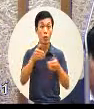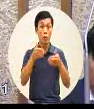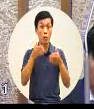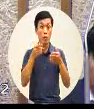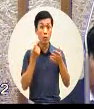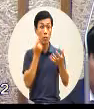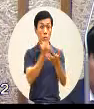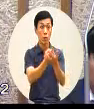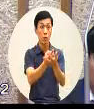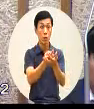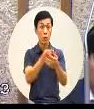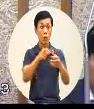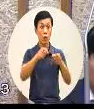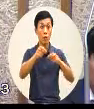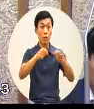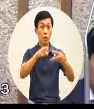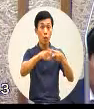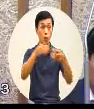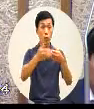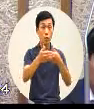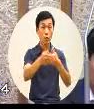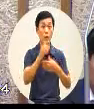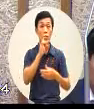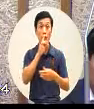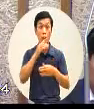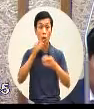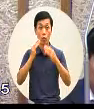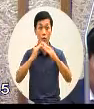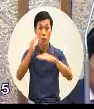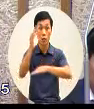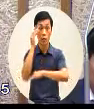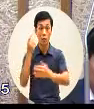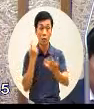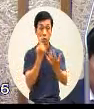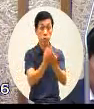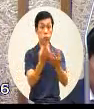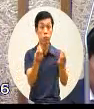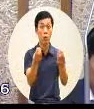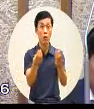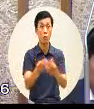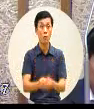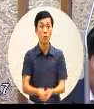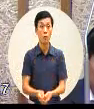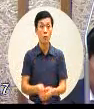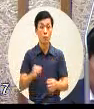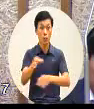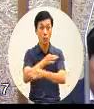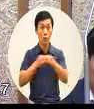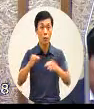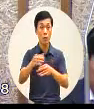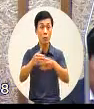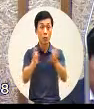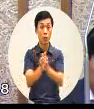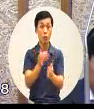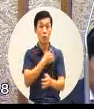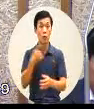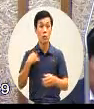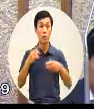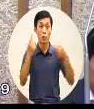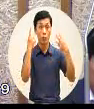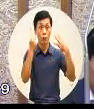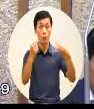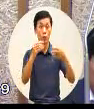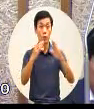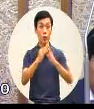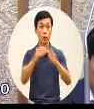哈，台中市政府并没有参加，台中市政府并没有参加，因为经济部人员局哈，它所规